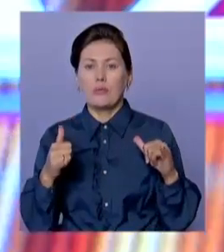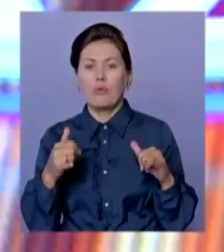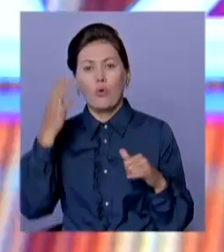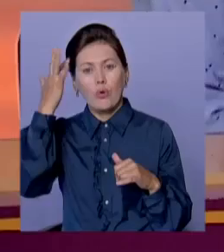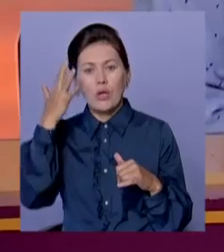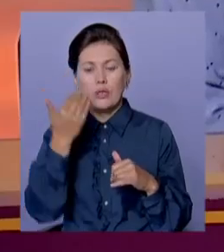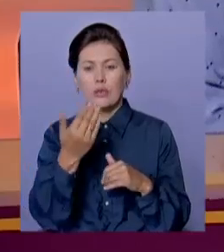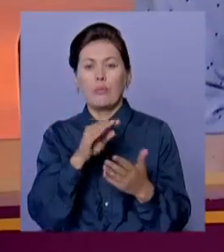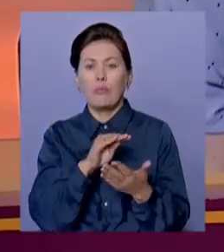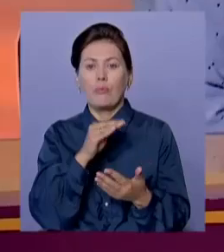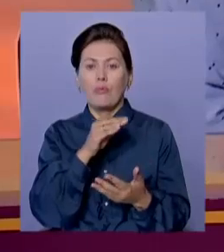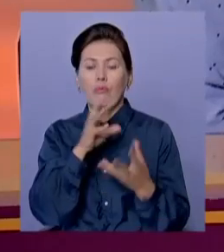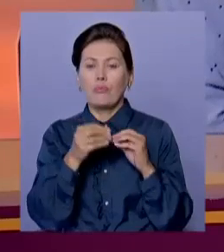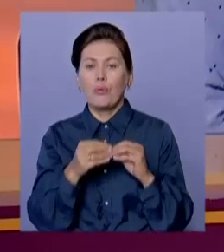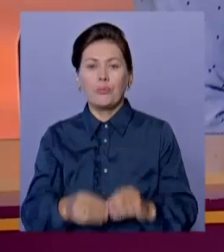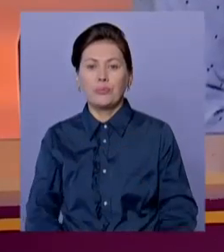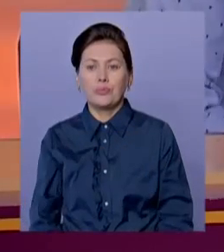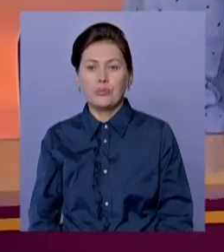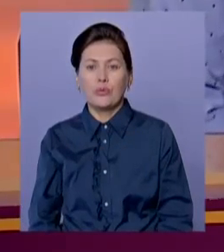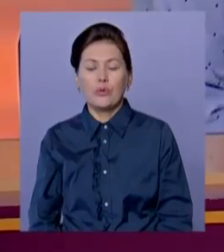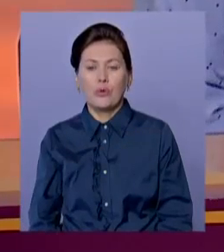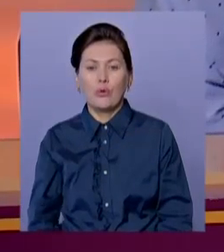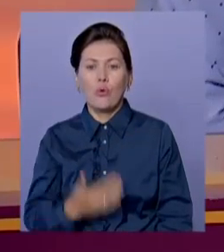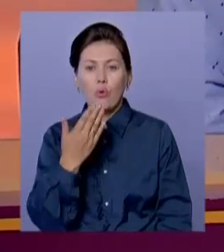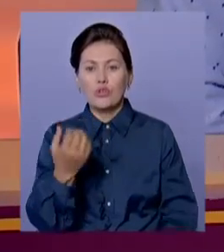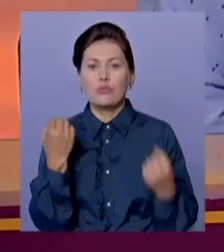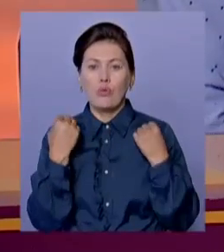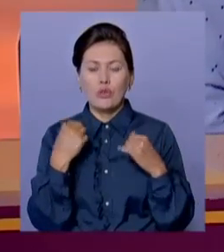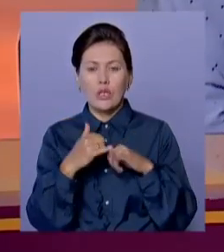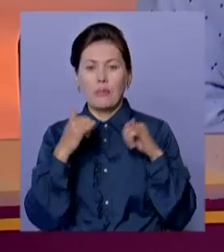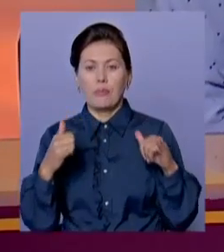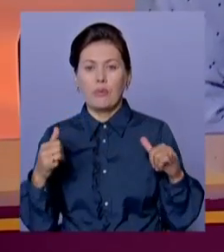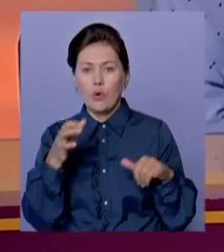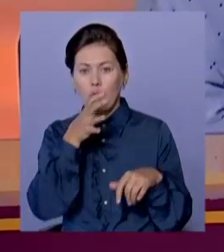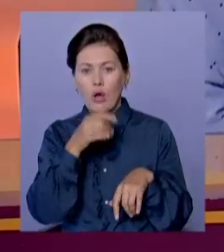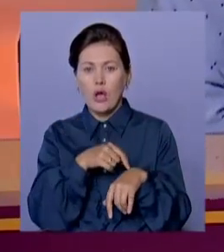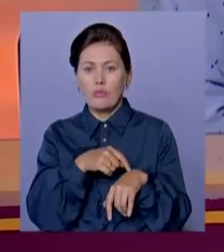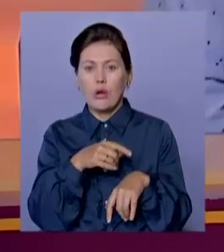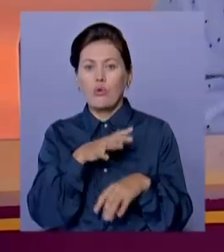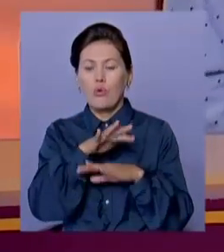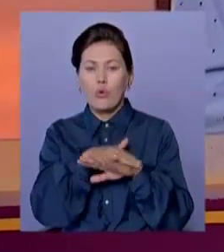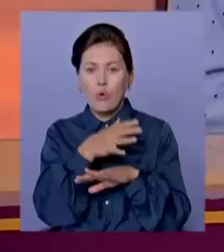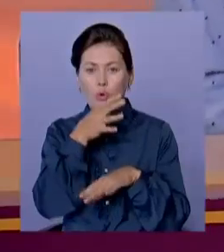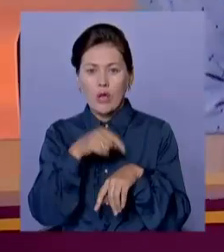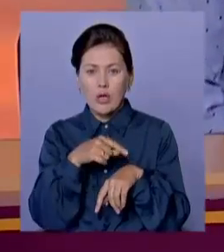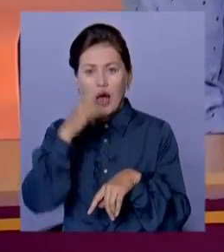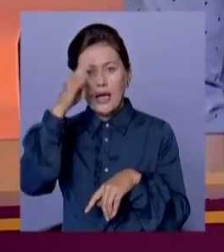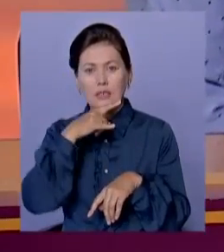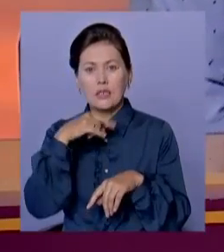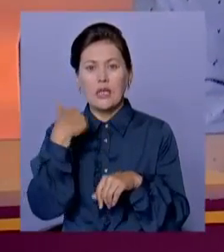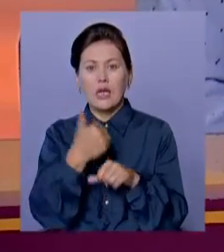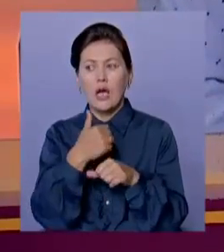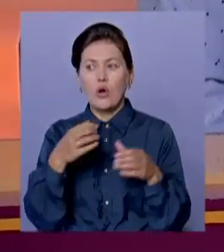үші? Осы спорт көп болды дамып келе жатқанына. Қазақстан негізгі